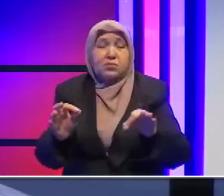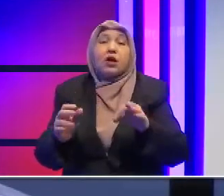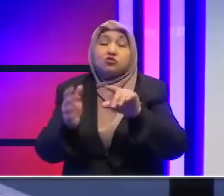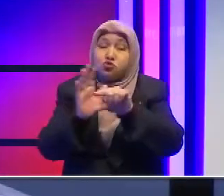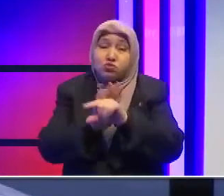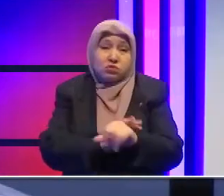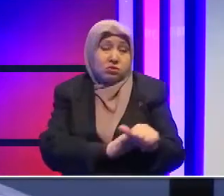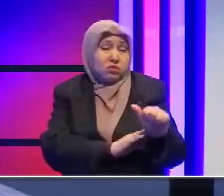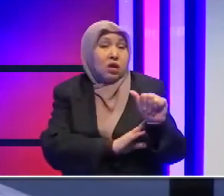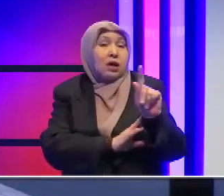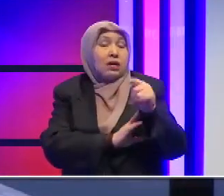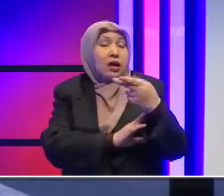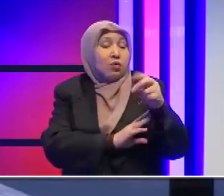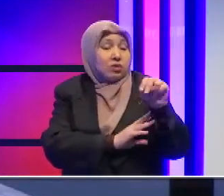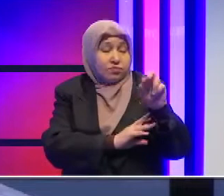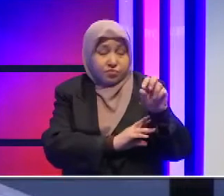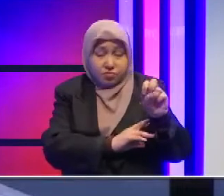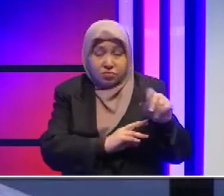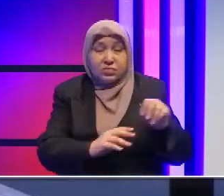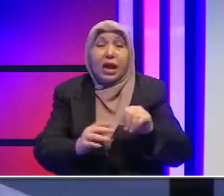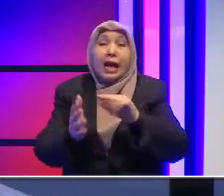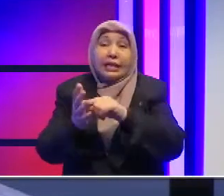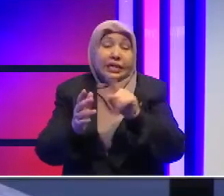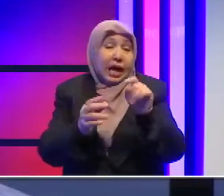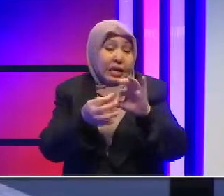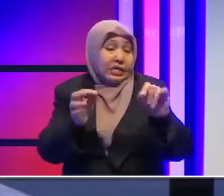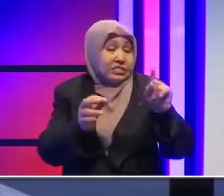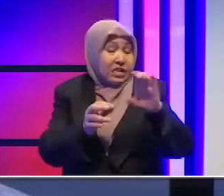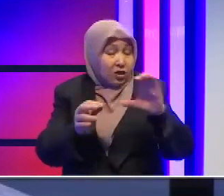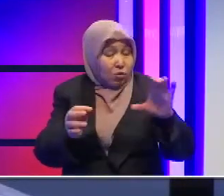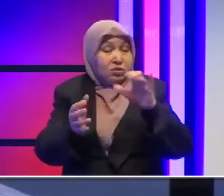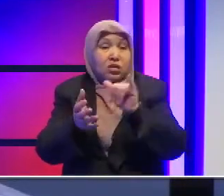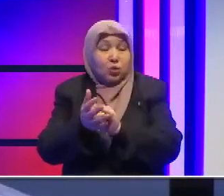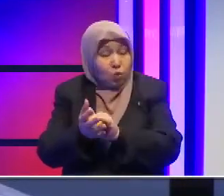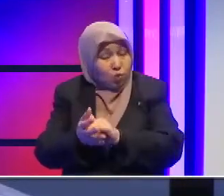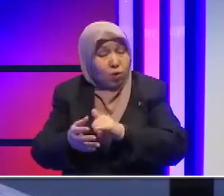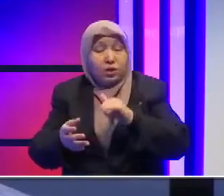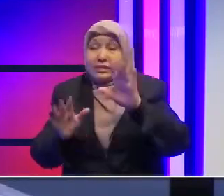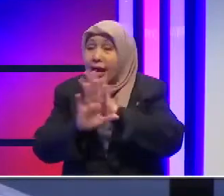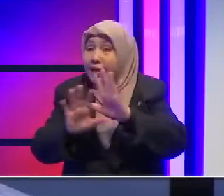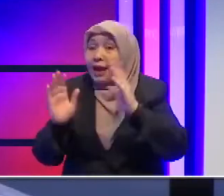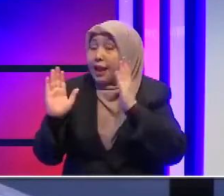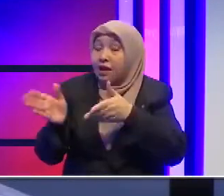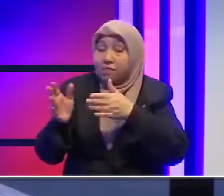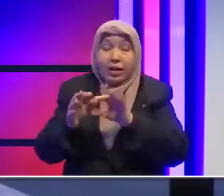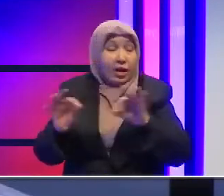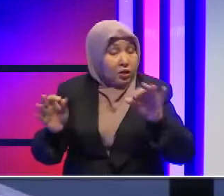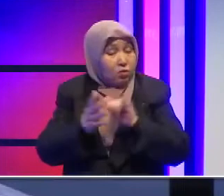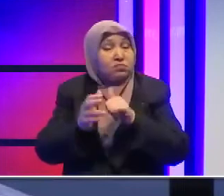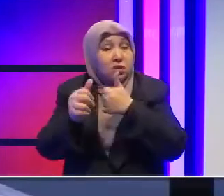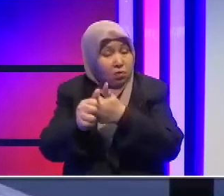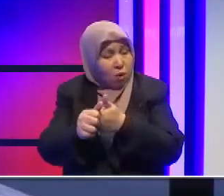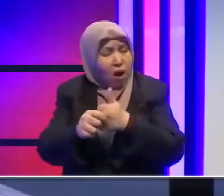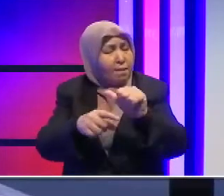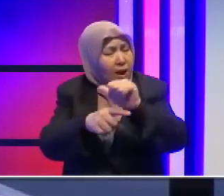ayat yang ke-100 juga. Jangan tinggalkan. Di sana Allah menyebutkan, وَمَنْ يُهَاجِرْ فِي سَبِيلِ اللَّهِ يَجِدْ فِي الْأَرْضِ مُرَاغَمًا